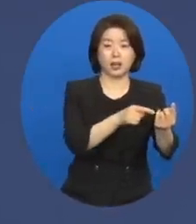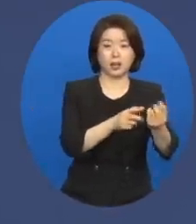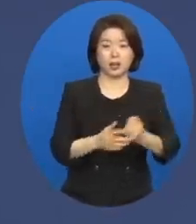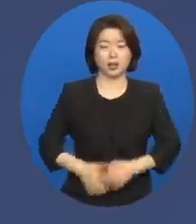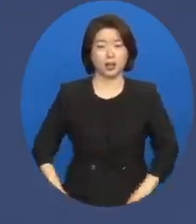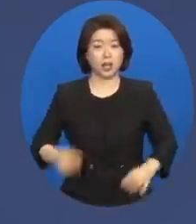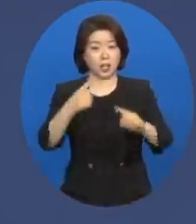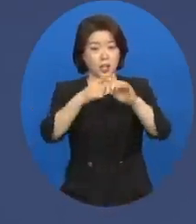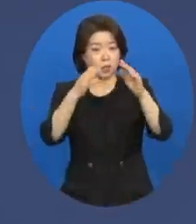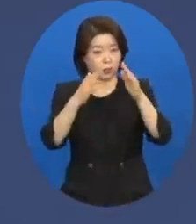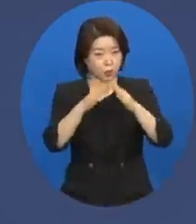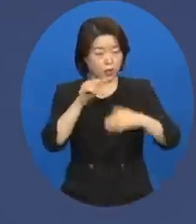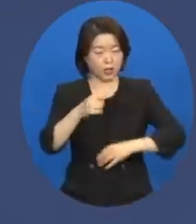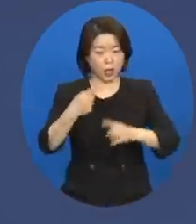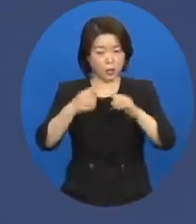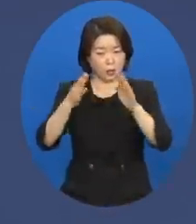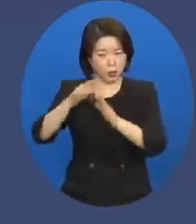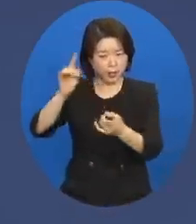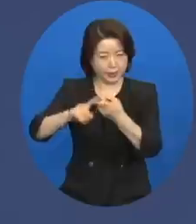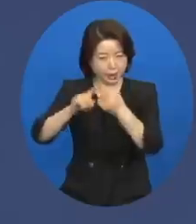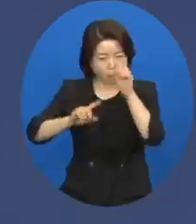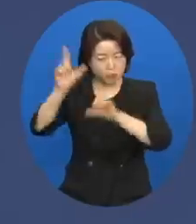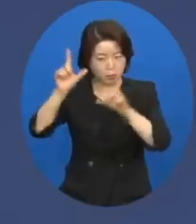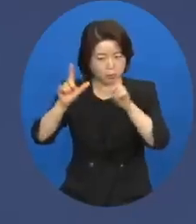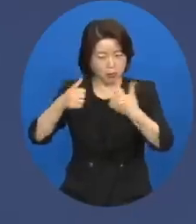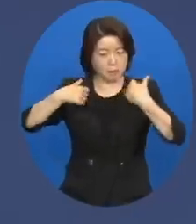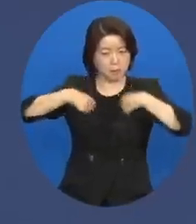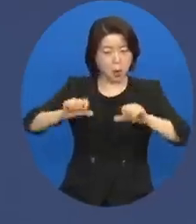교회가 교회다움을 포기하면 지금 교회가 어디 있느냐